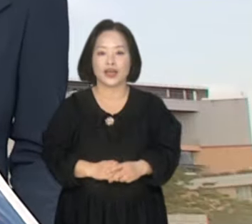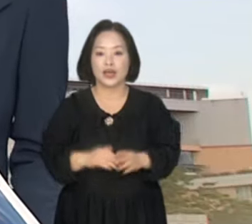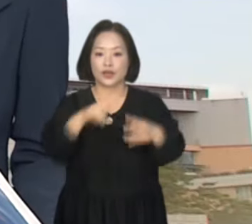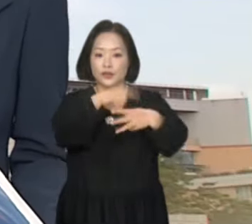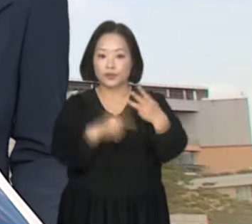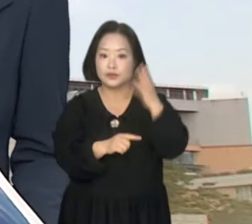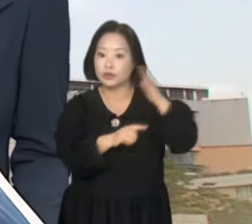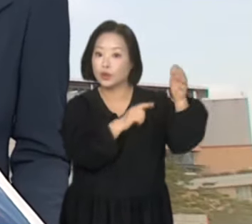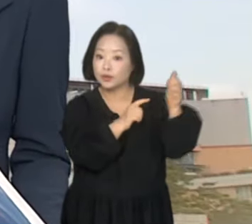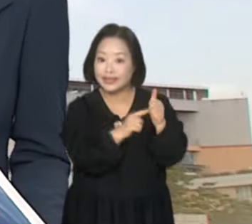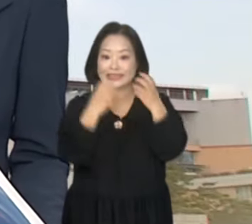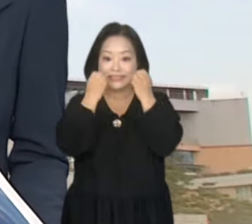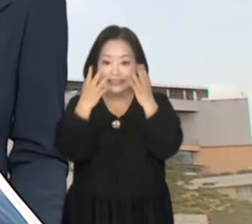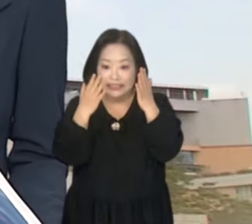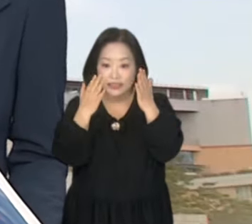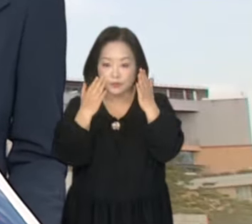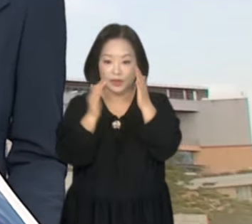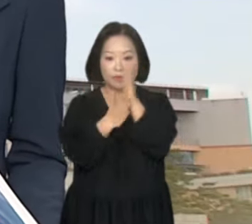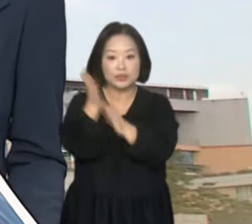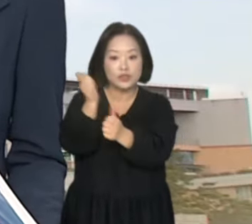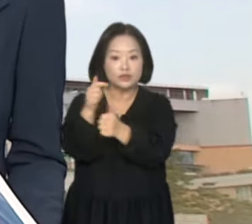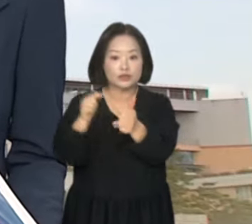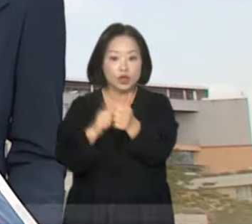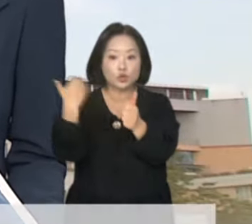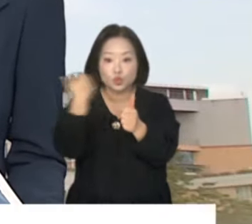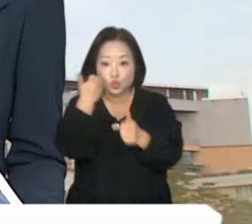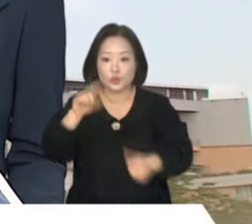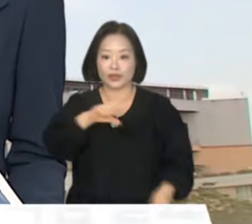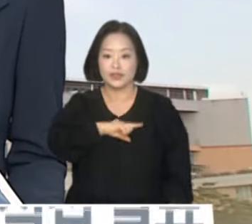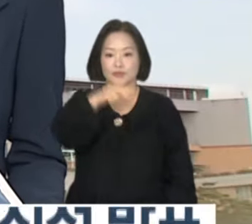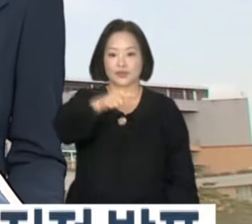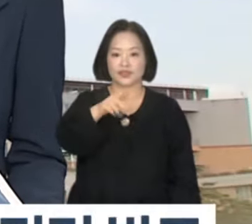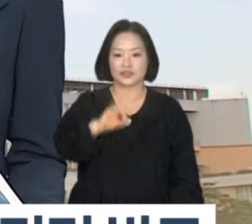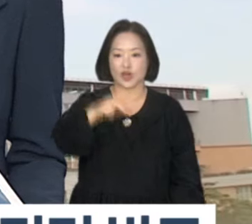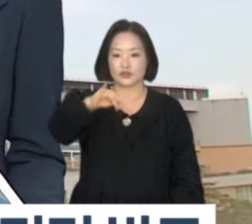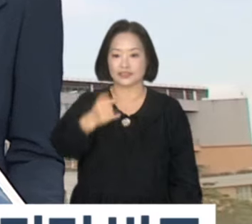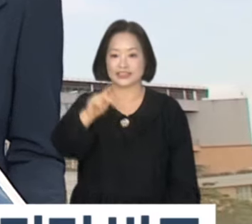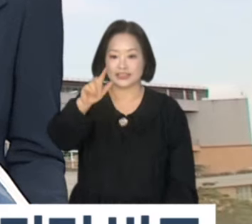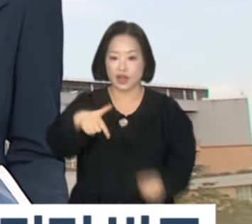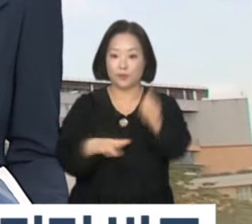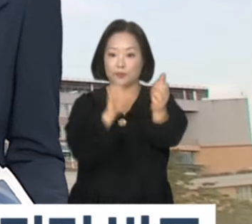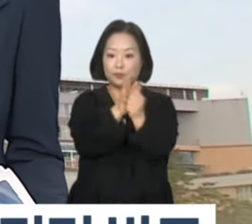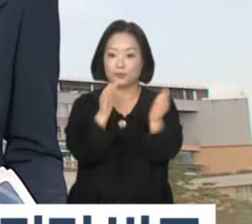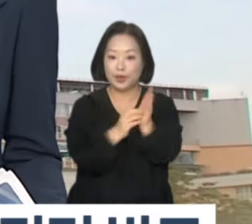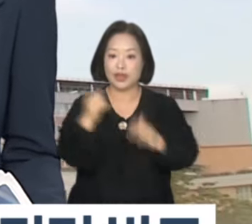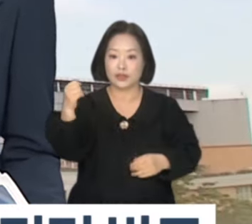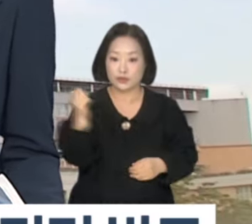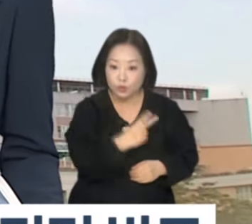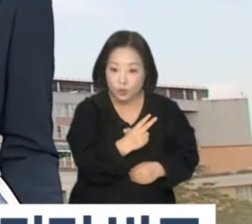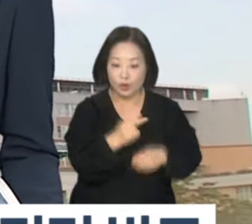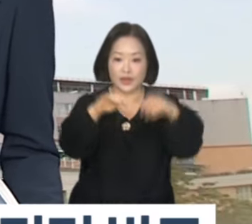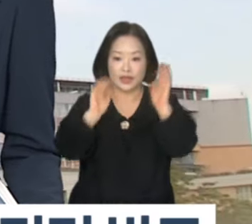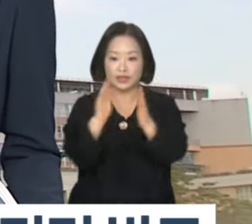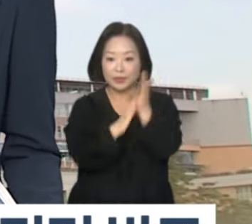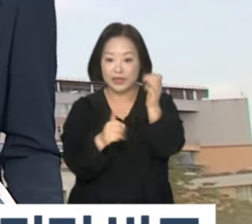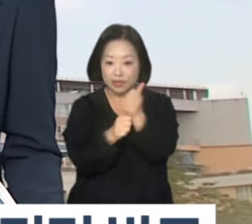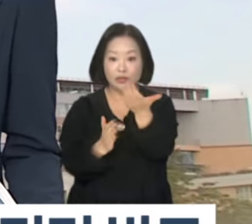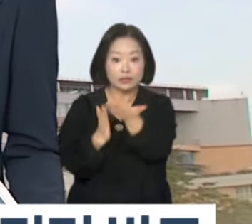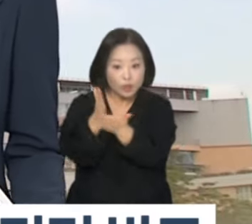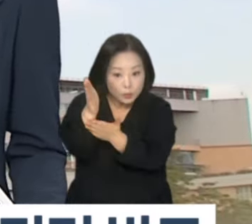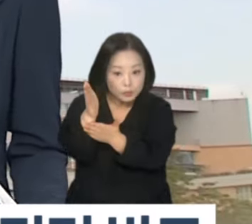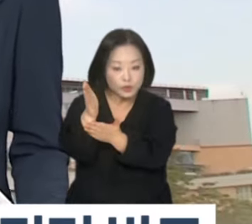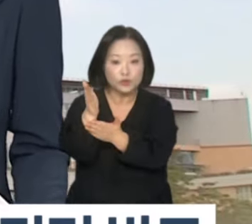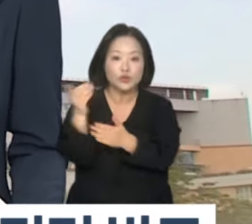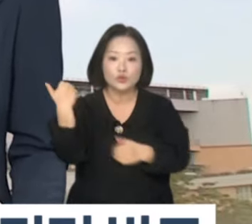윤성열 대통령이 신임 대통령 비서실장에 정진석 국민의 임 의원을 임명했습니다 또 정무수석에는 홍철호 전 국민 회임